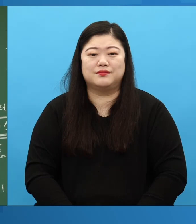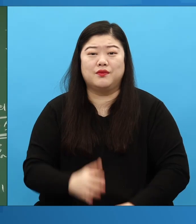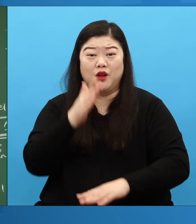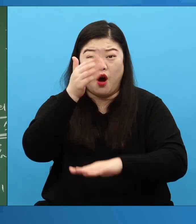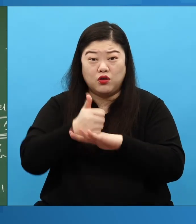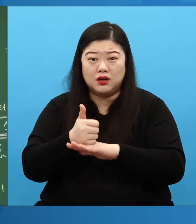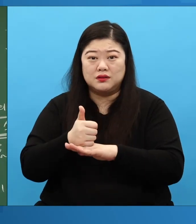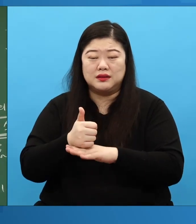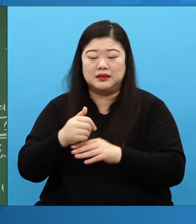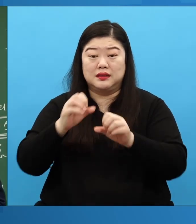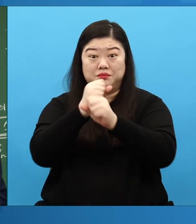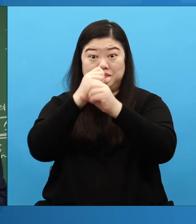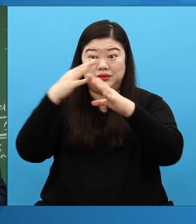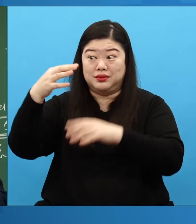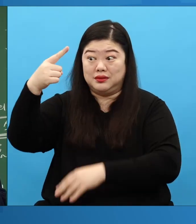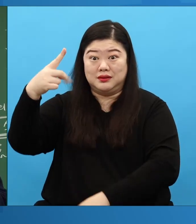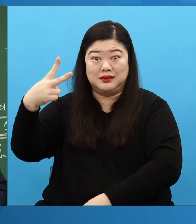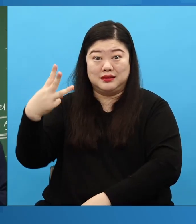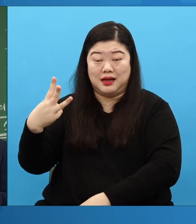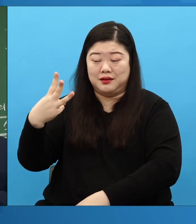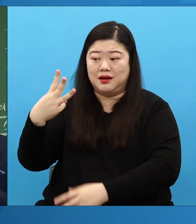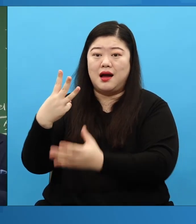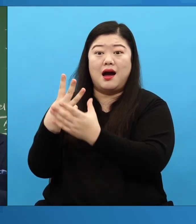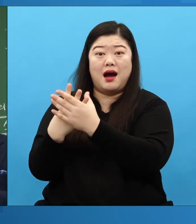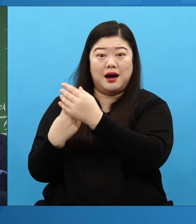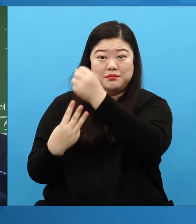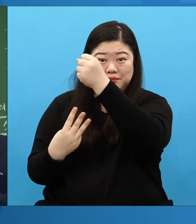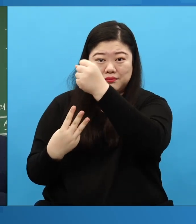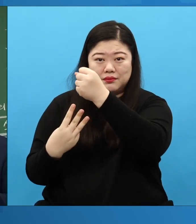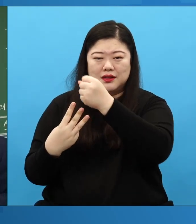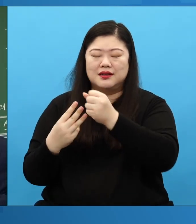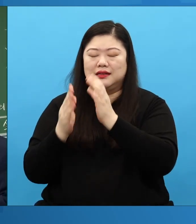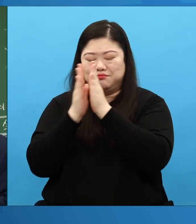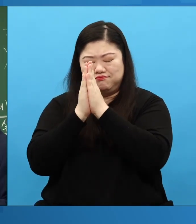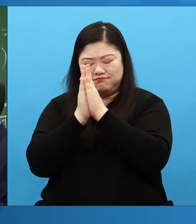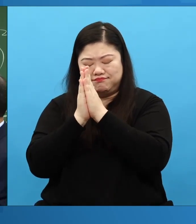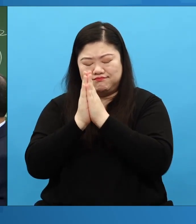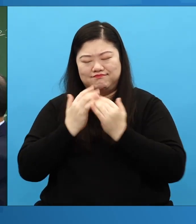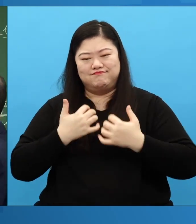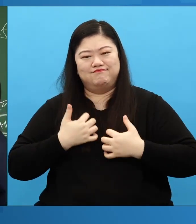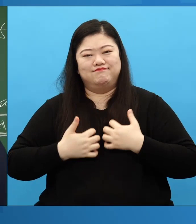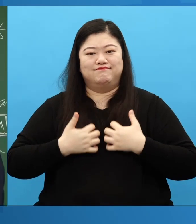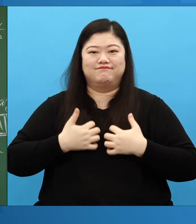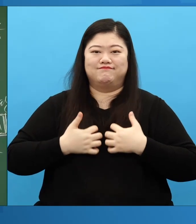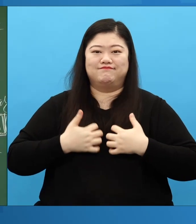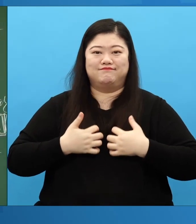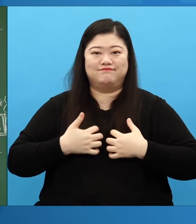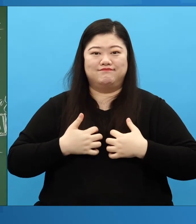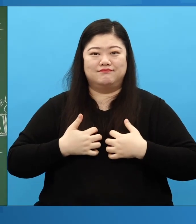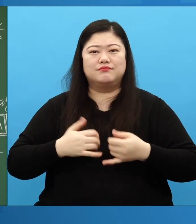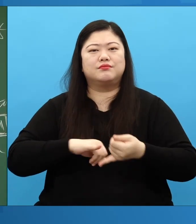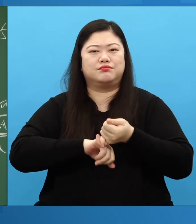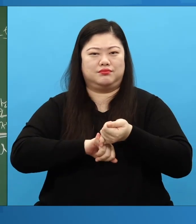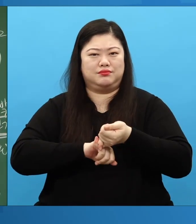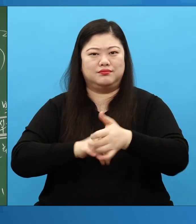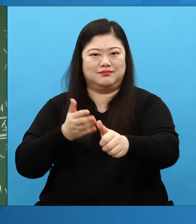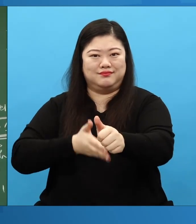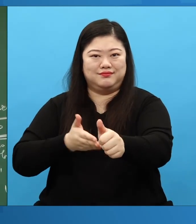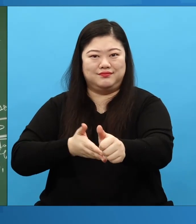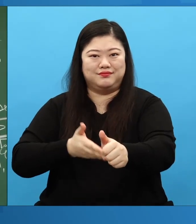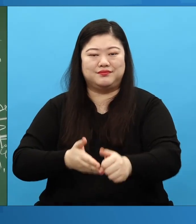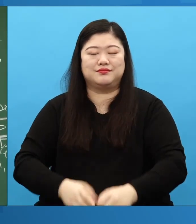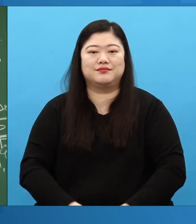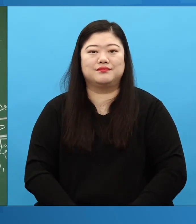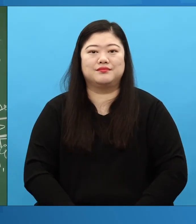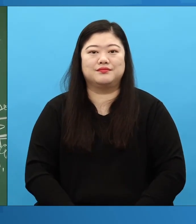기도입니다. It is the prayer to enjoy all of this. 이걸 실제로 만들어야 됩니다. And we have to actualize this in our lives. 이